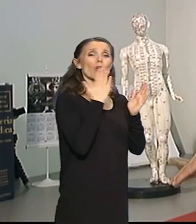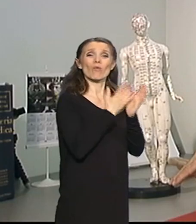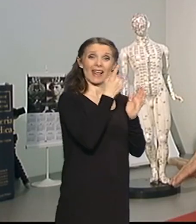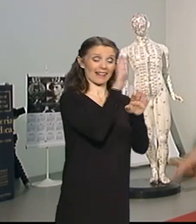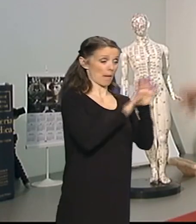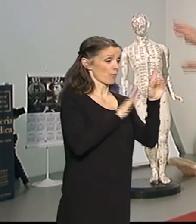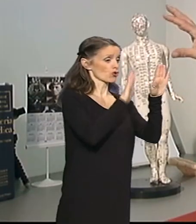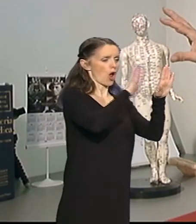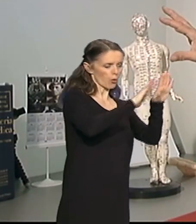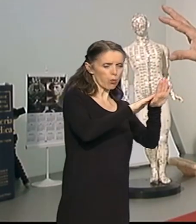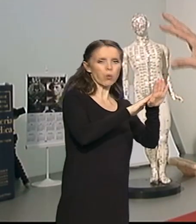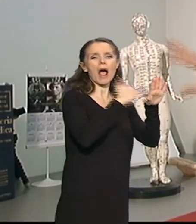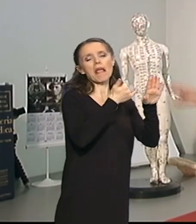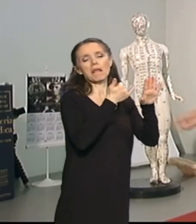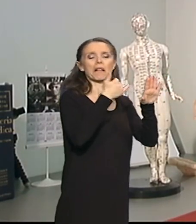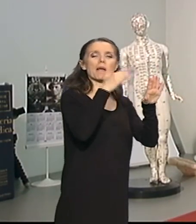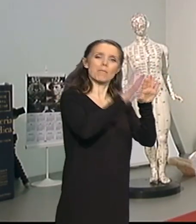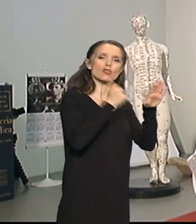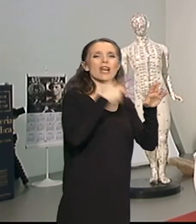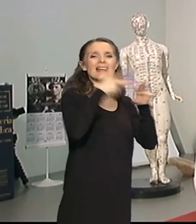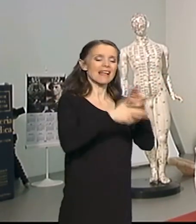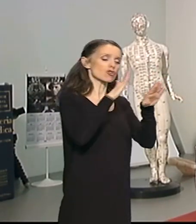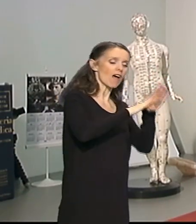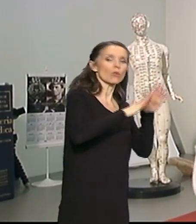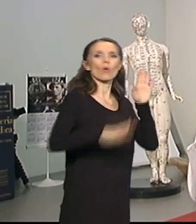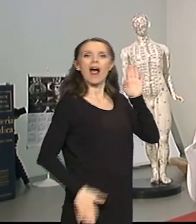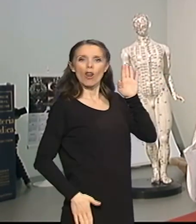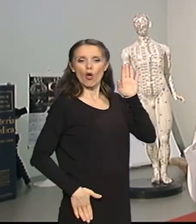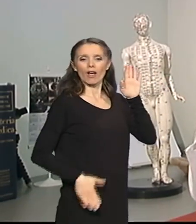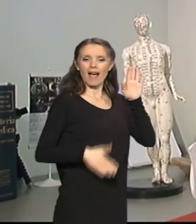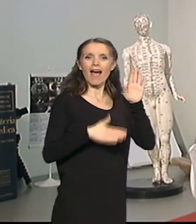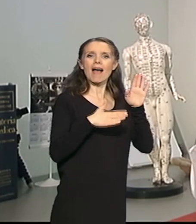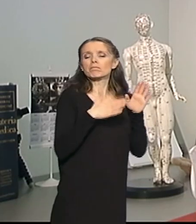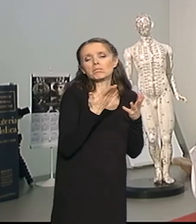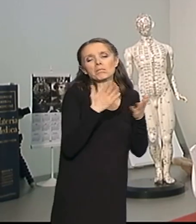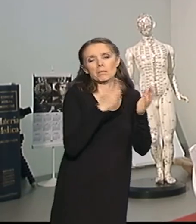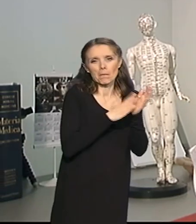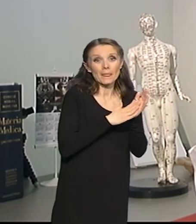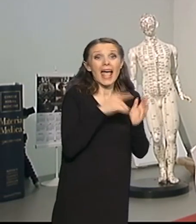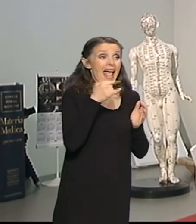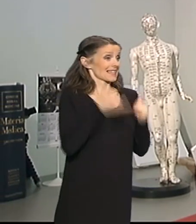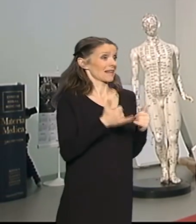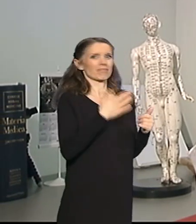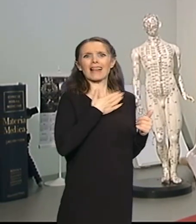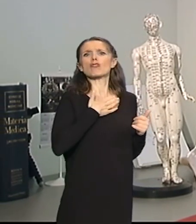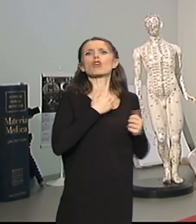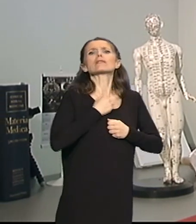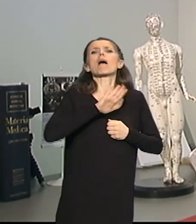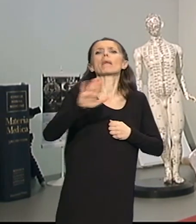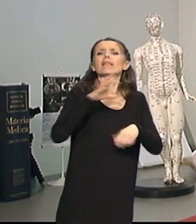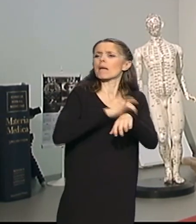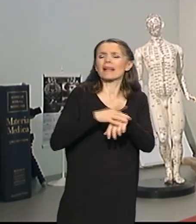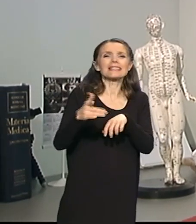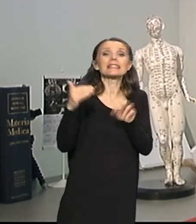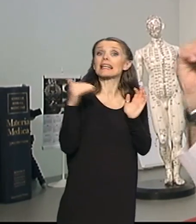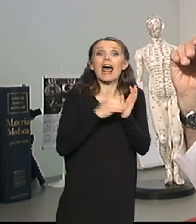nozi. I kako vam kažem, to otprilike ide ovako. Znači, zapadna medicina to još uvijek nije u stanju da izmeri,